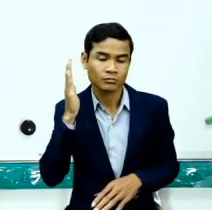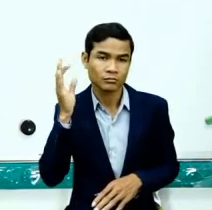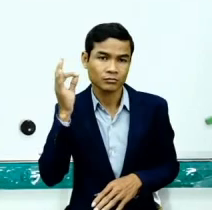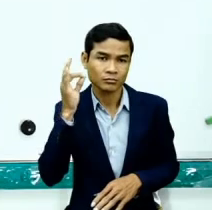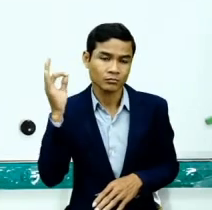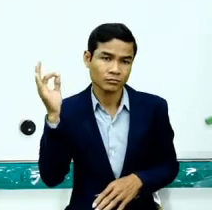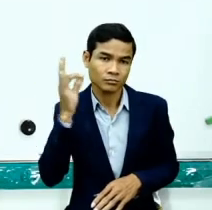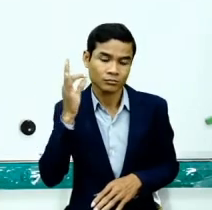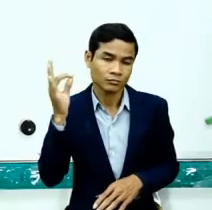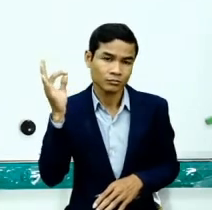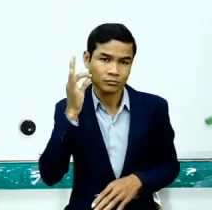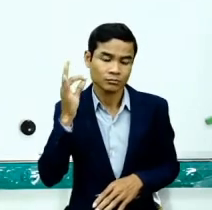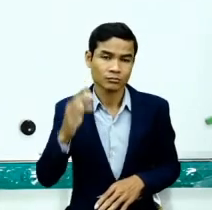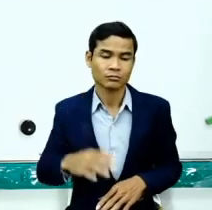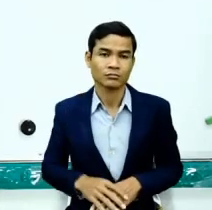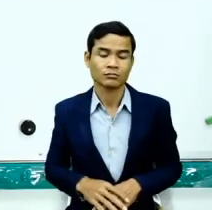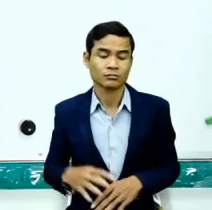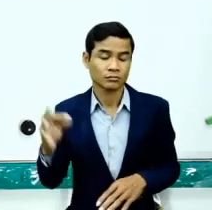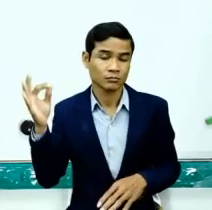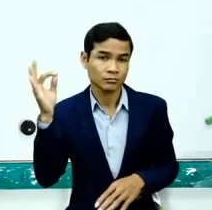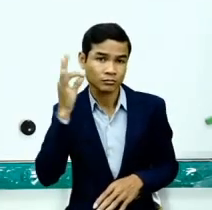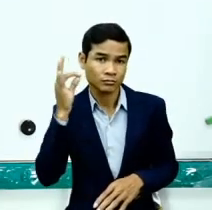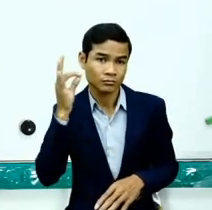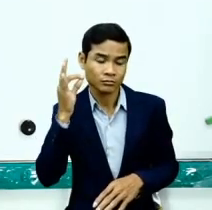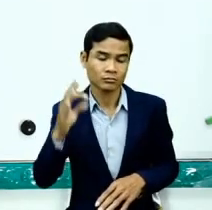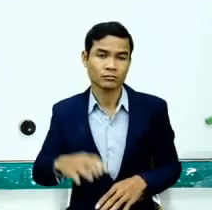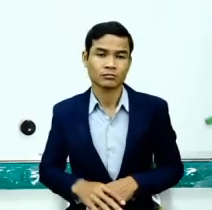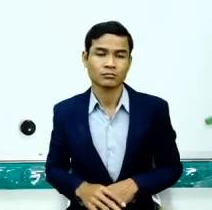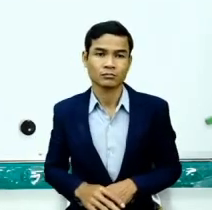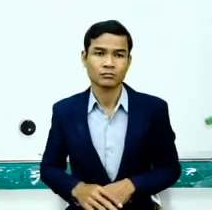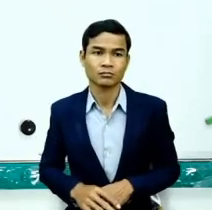con sẽ xe biệt ơ mà